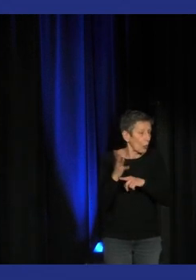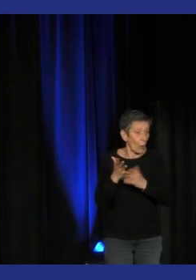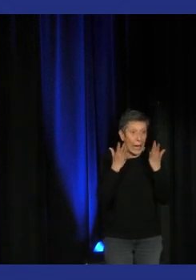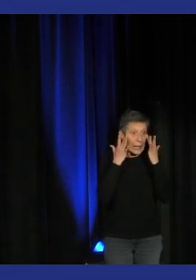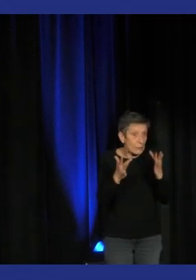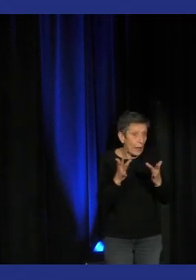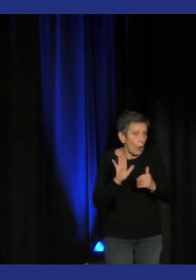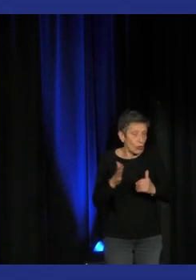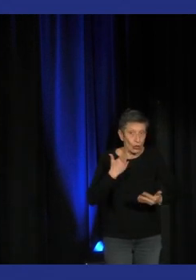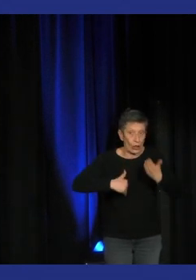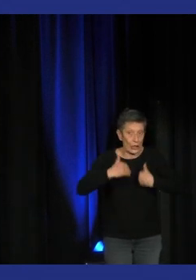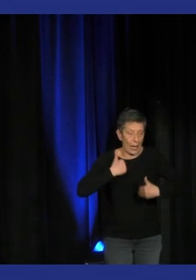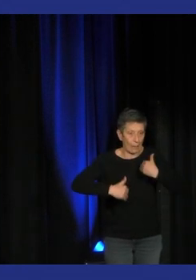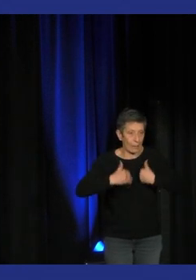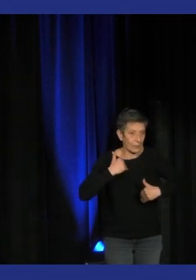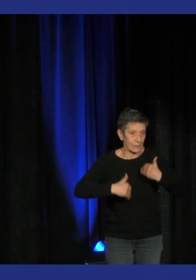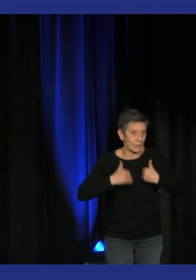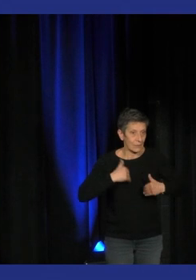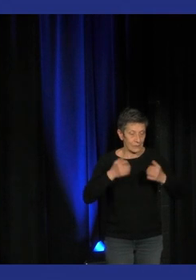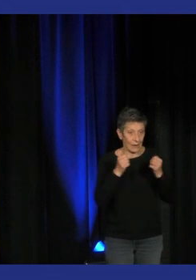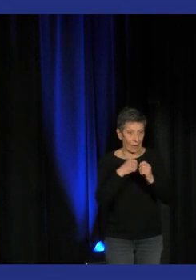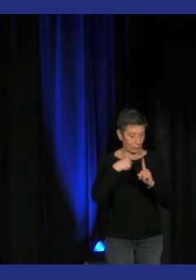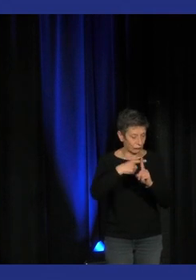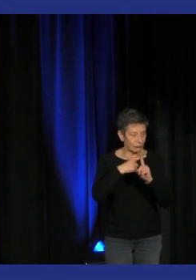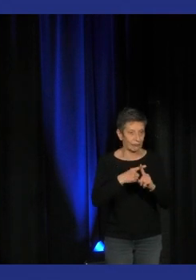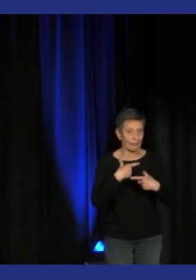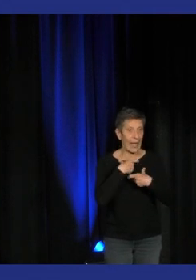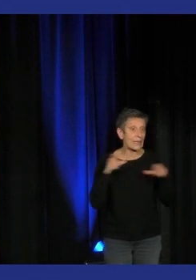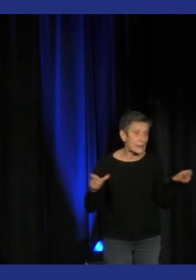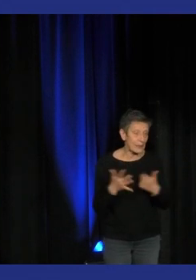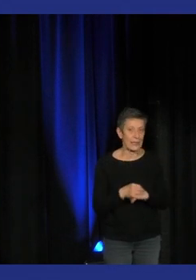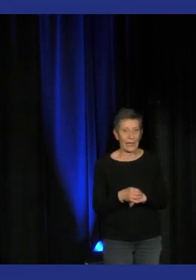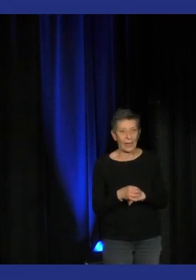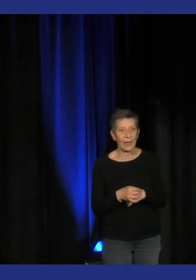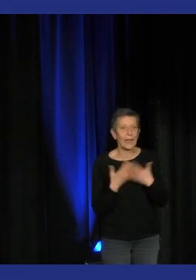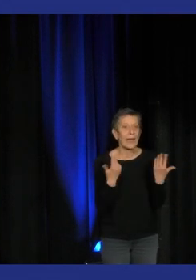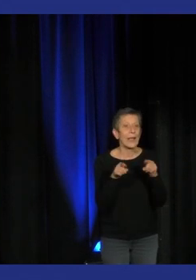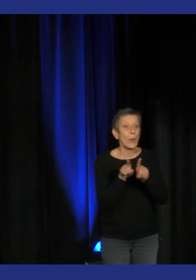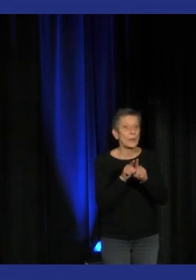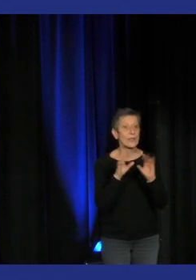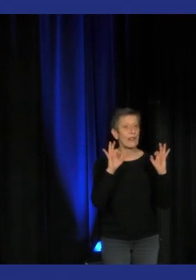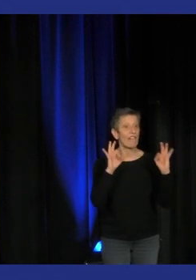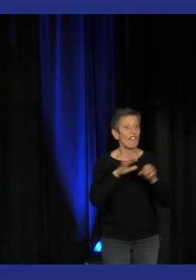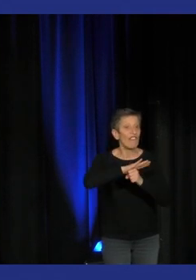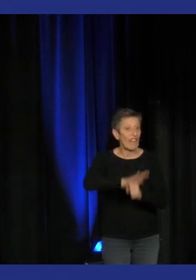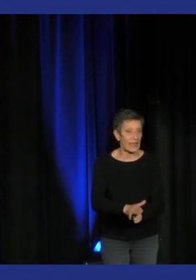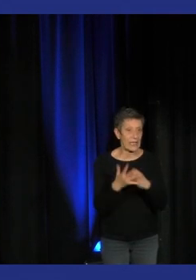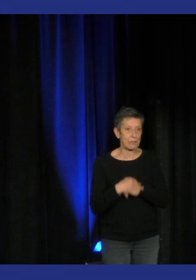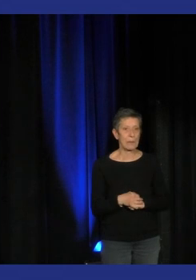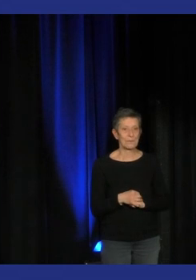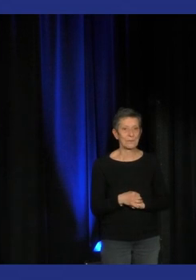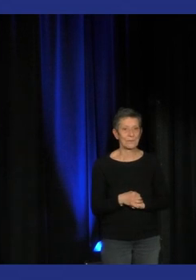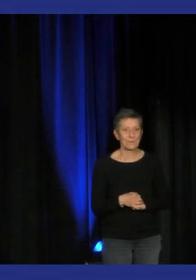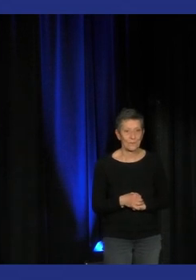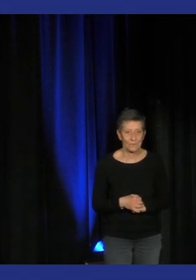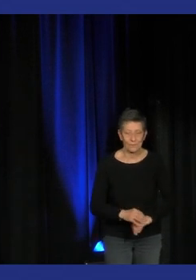peu plus particulièrement la question de l'accessibilité et du coup aussi la question du validisme. Juste, je vous